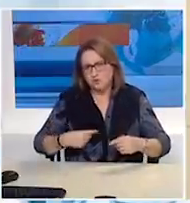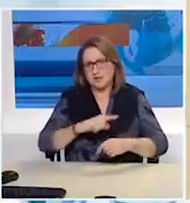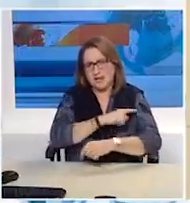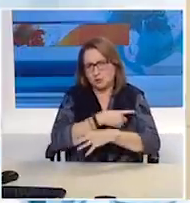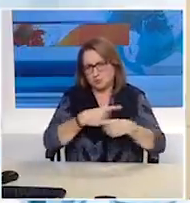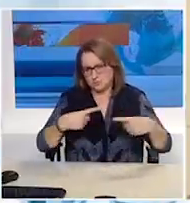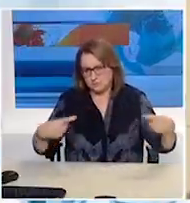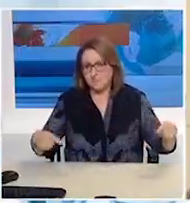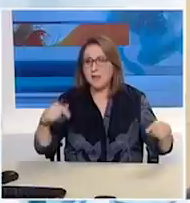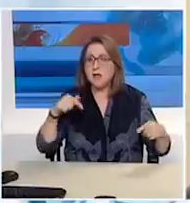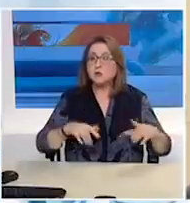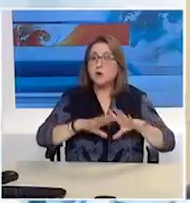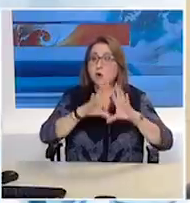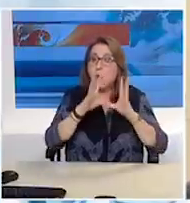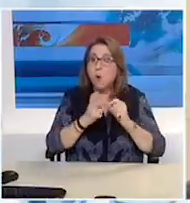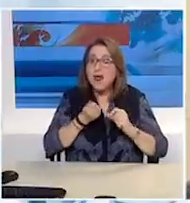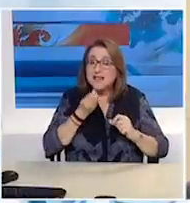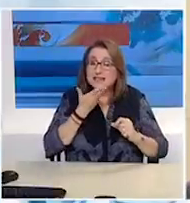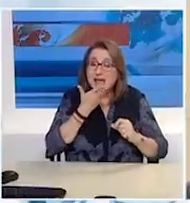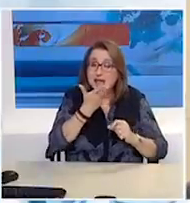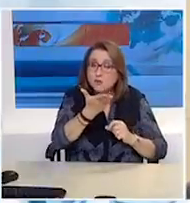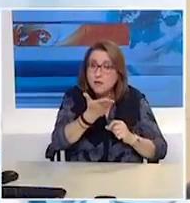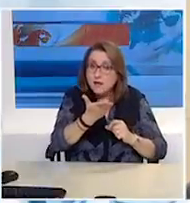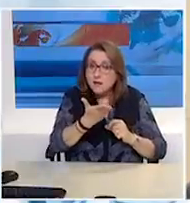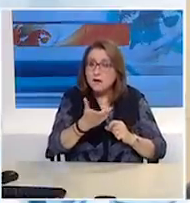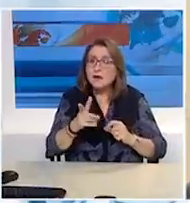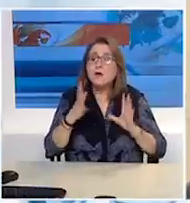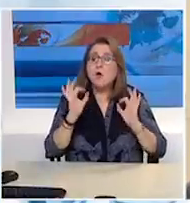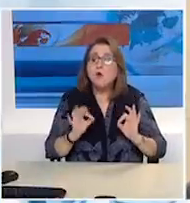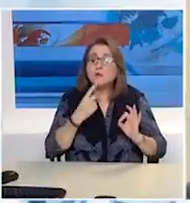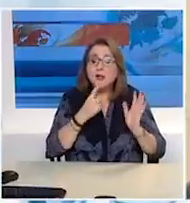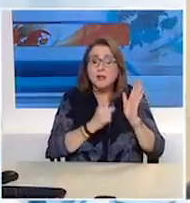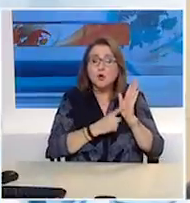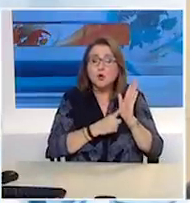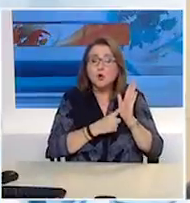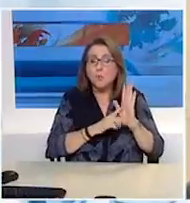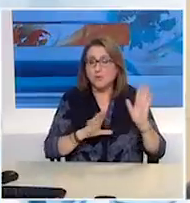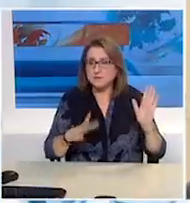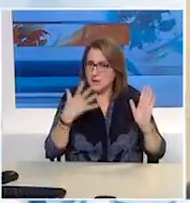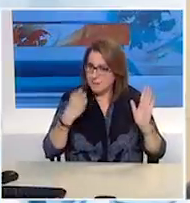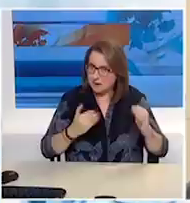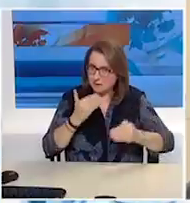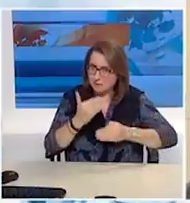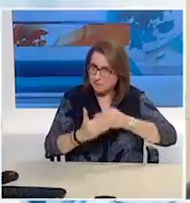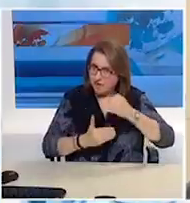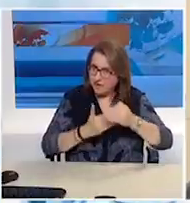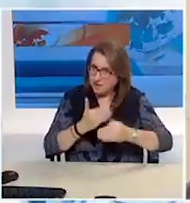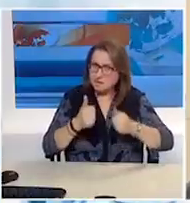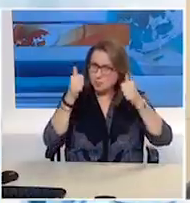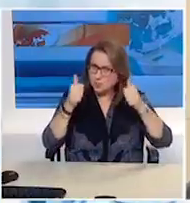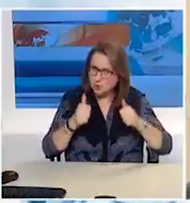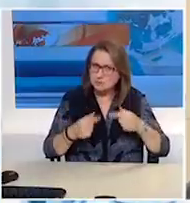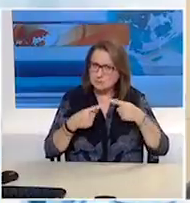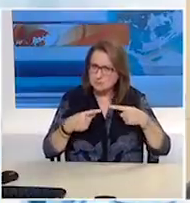αυτές χρηματοδοτούνται και γίνονται σύμφωνα με την κείμενη νομοθεσία. Υπάρχουν συγκεκριμένες διαδικασίες τόσο για